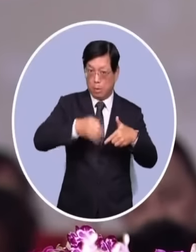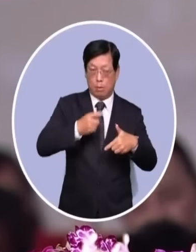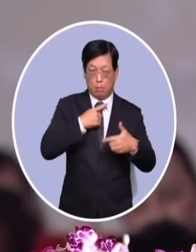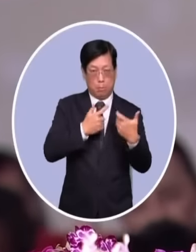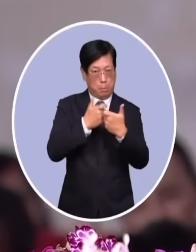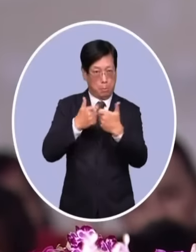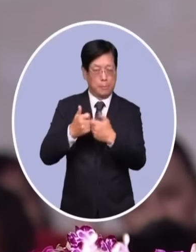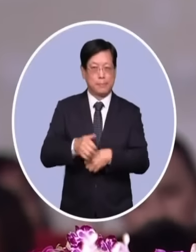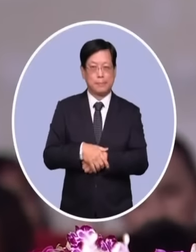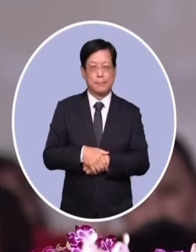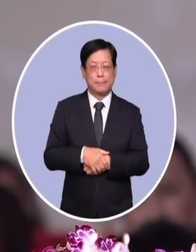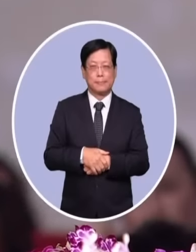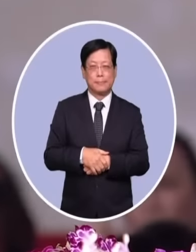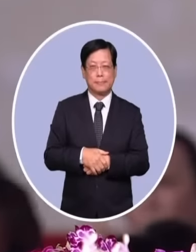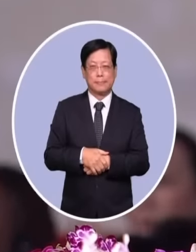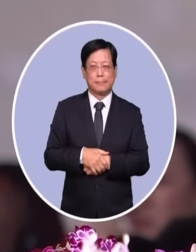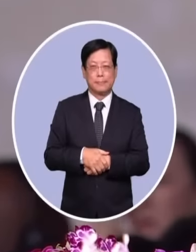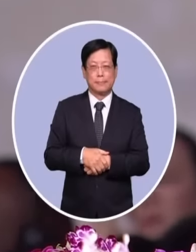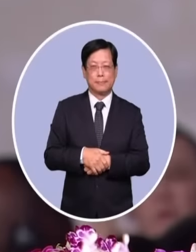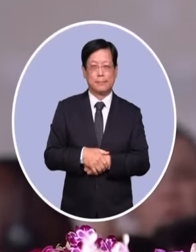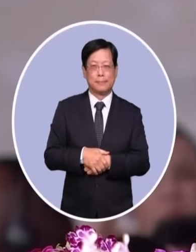义。